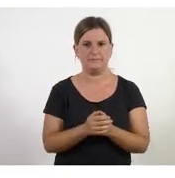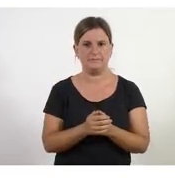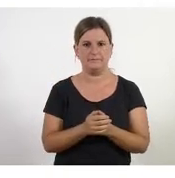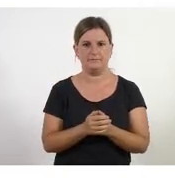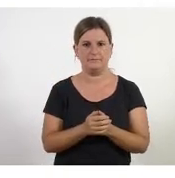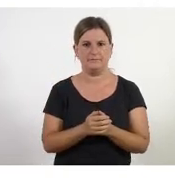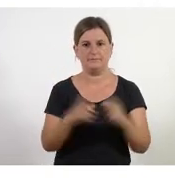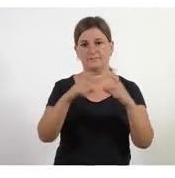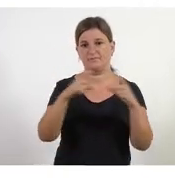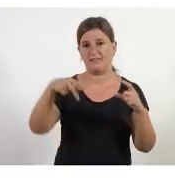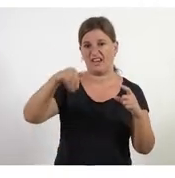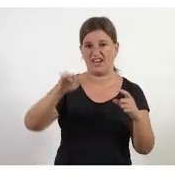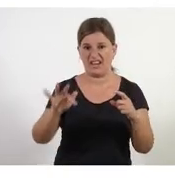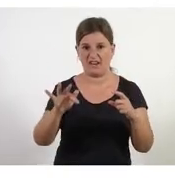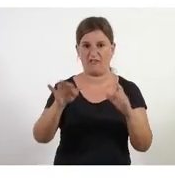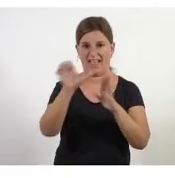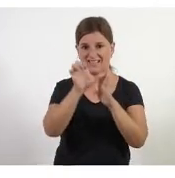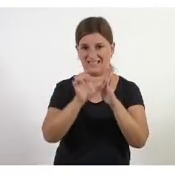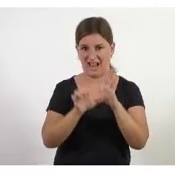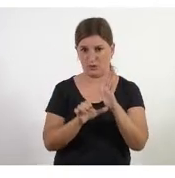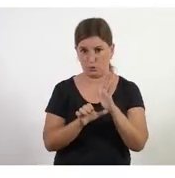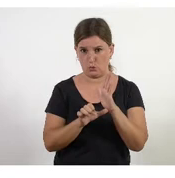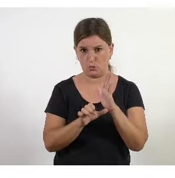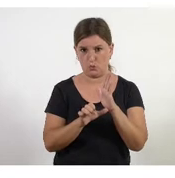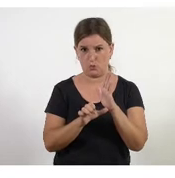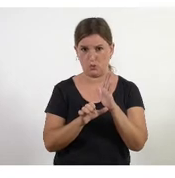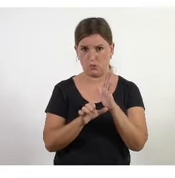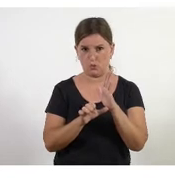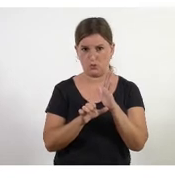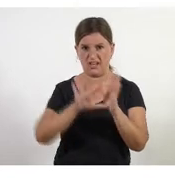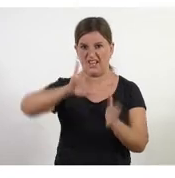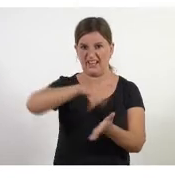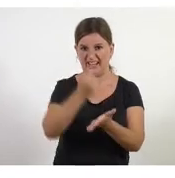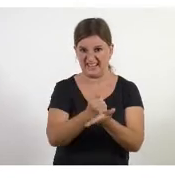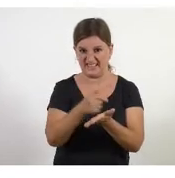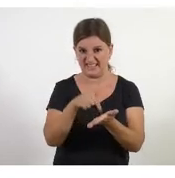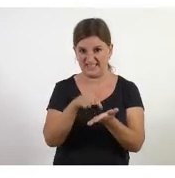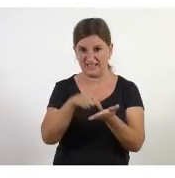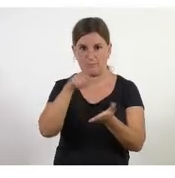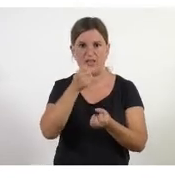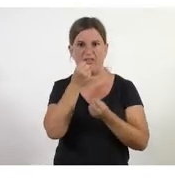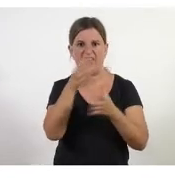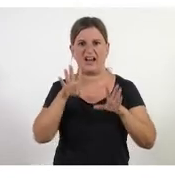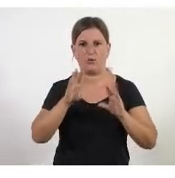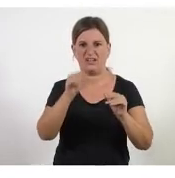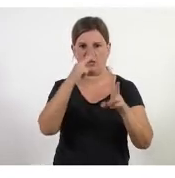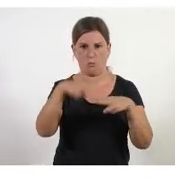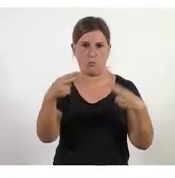La nostra targeta del NIF, els estatuts, la resolució de registre i la declaració d'utilitat pública, si la